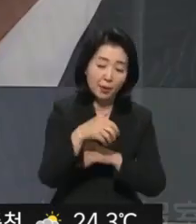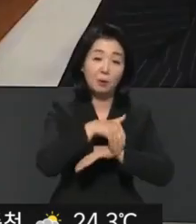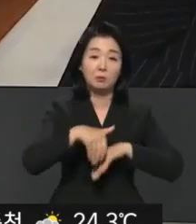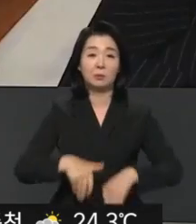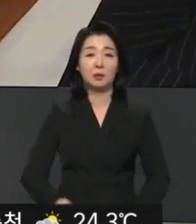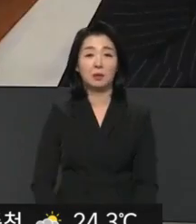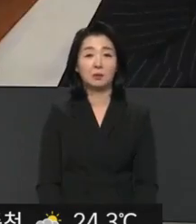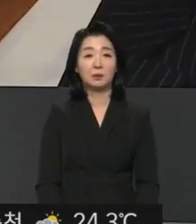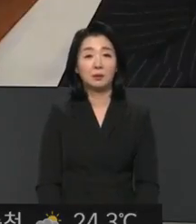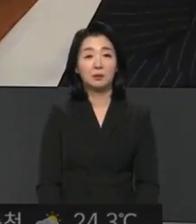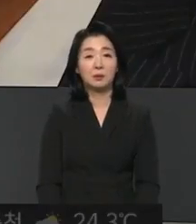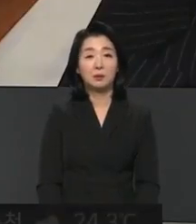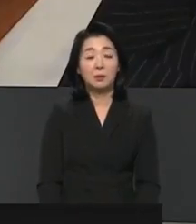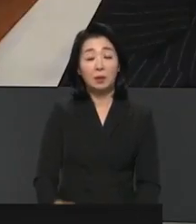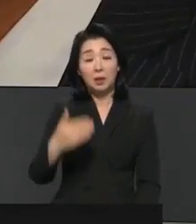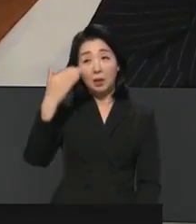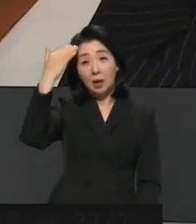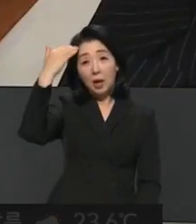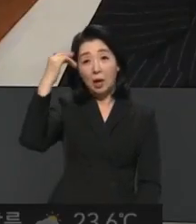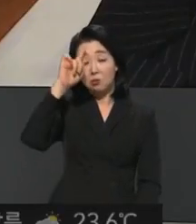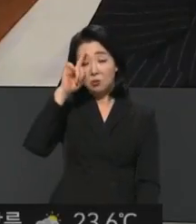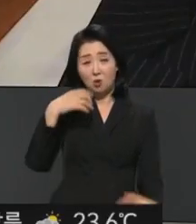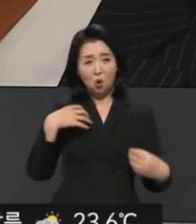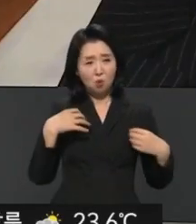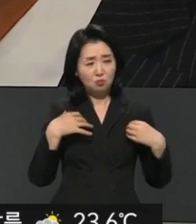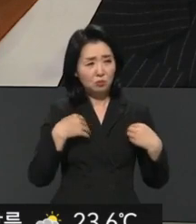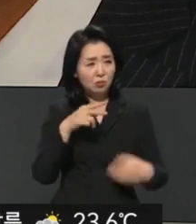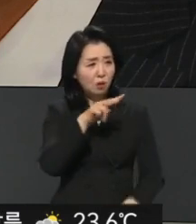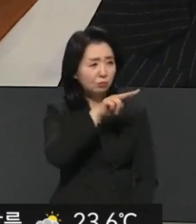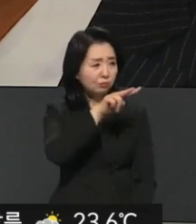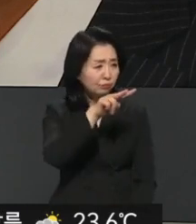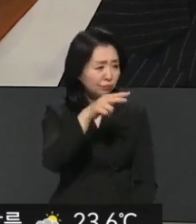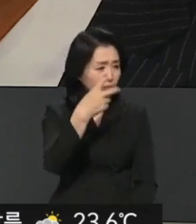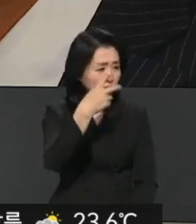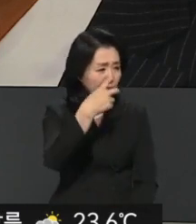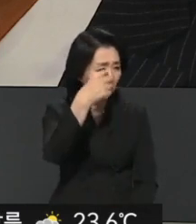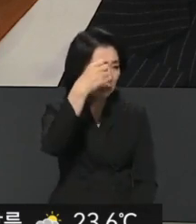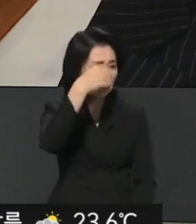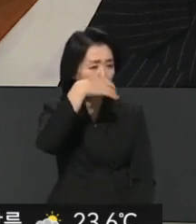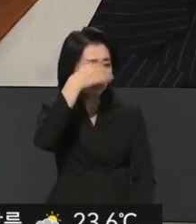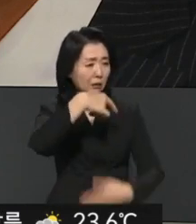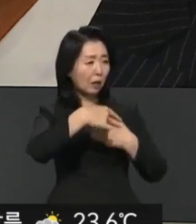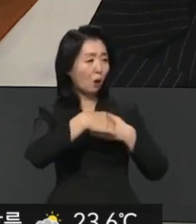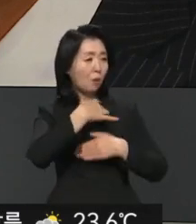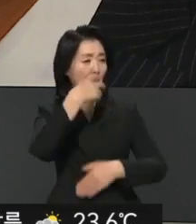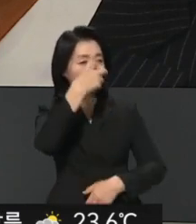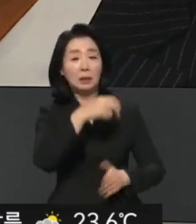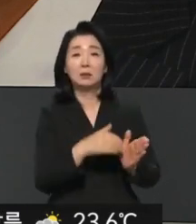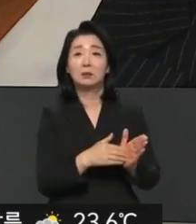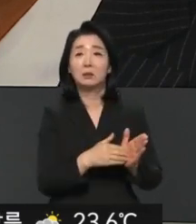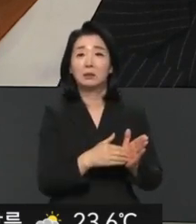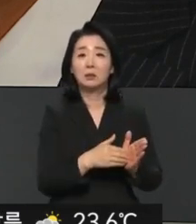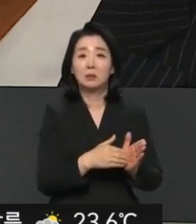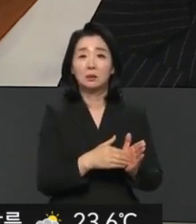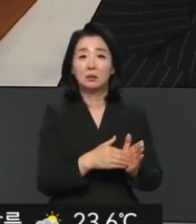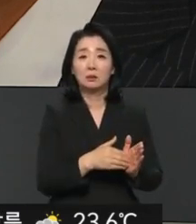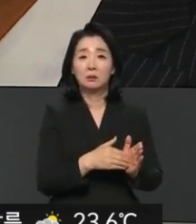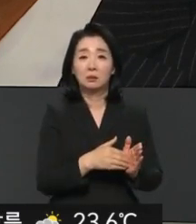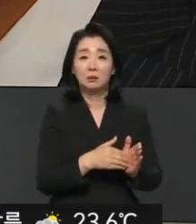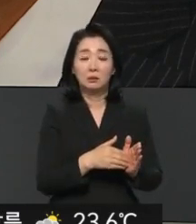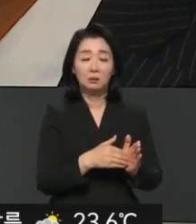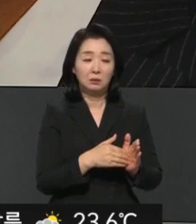네, 우리 정부의 시찰이 요식 행위에 그칠 수도 있다는 우려가 더 강해지는 대목인데요. 그런데 지금 이